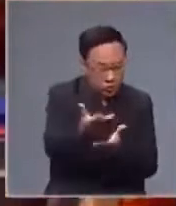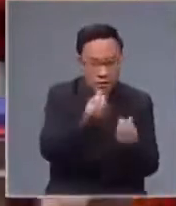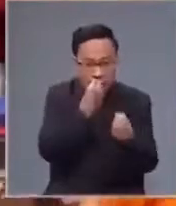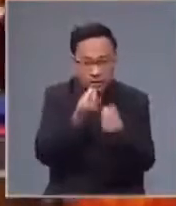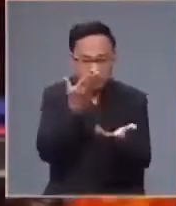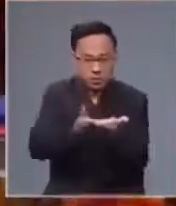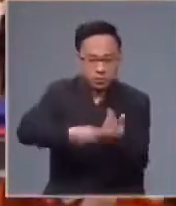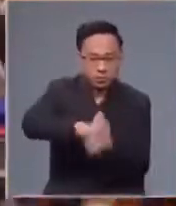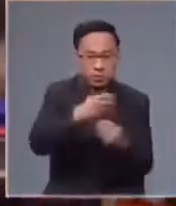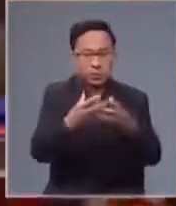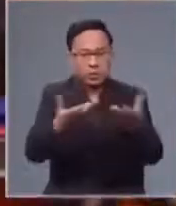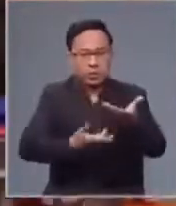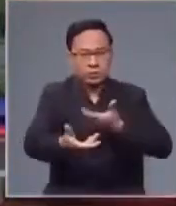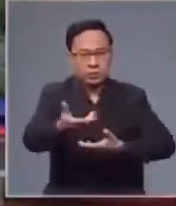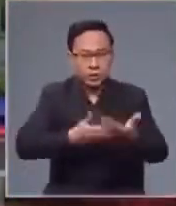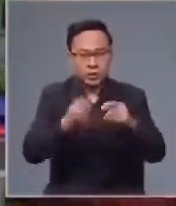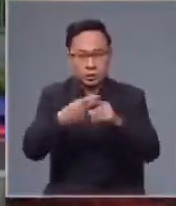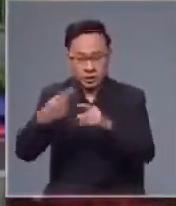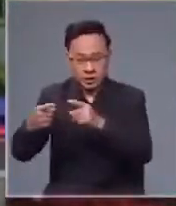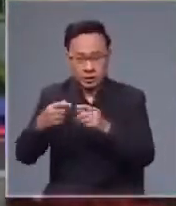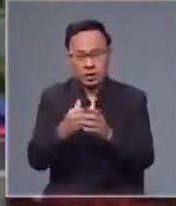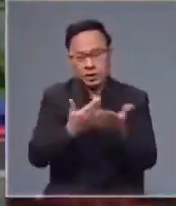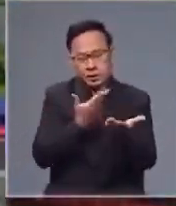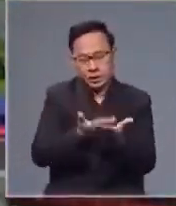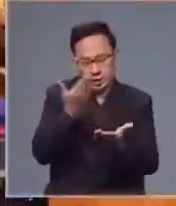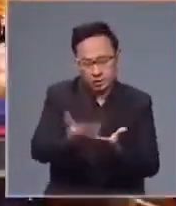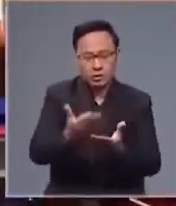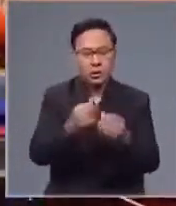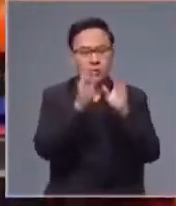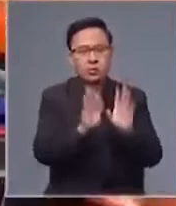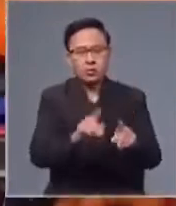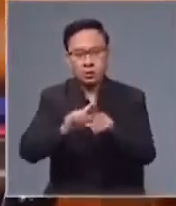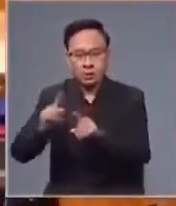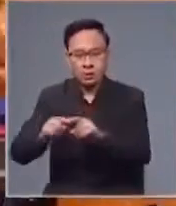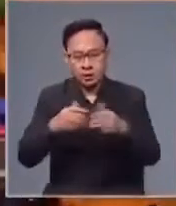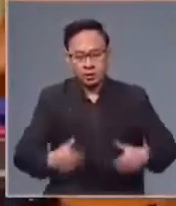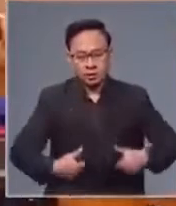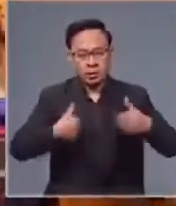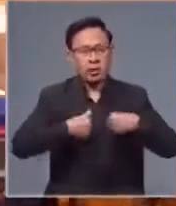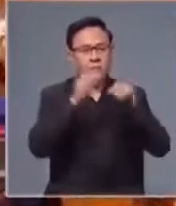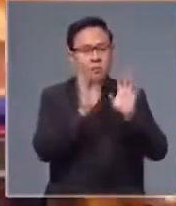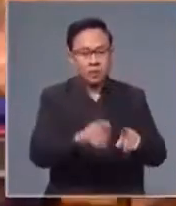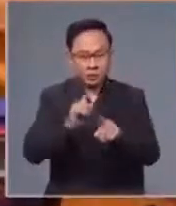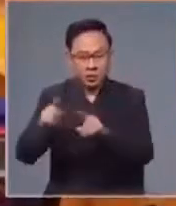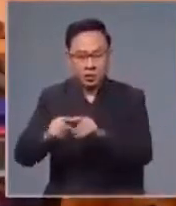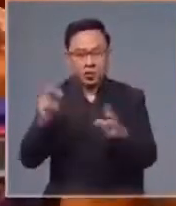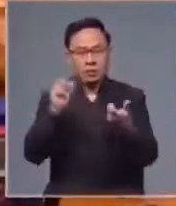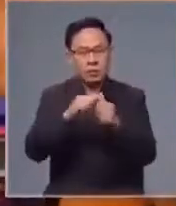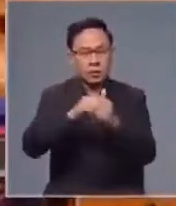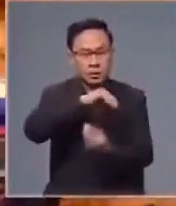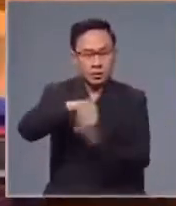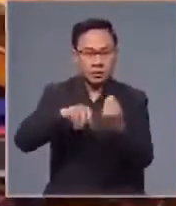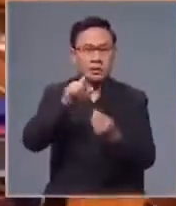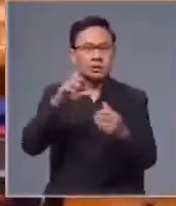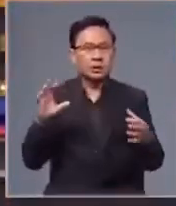เปลี่ยนการใช้จ่ายและการดำรงชีวิตในรูปแบบต่างๆปัญหาเศรษฐกิจจึงถือได้ว่